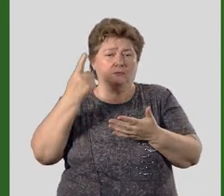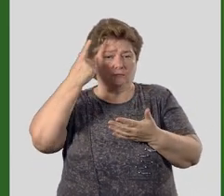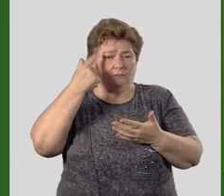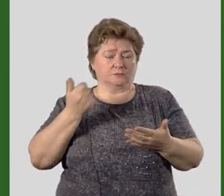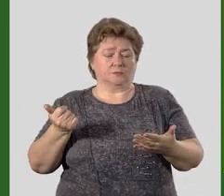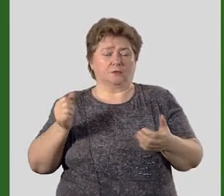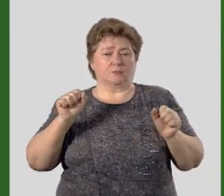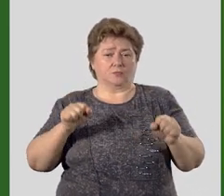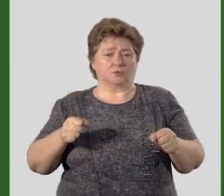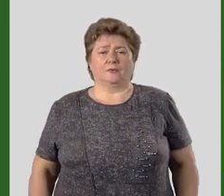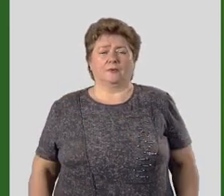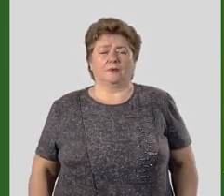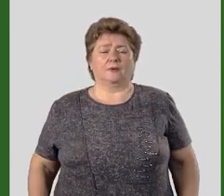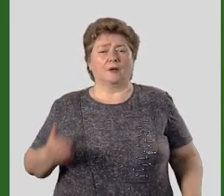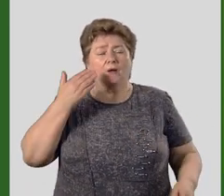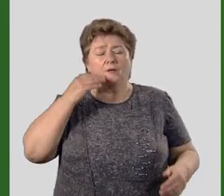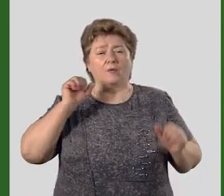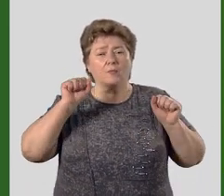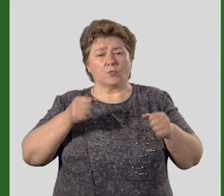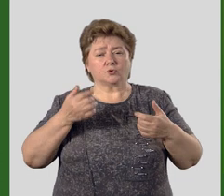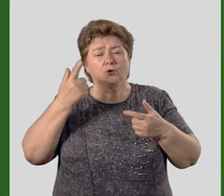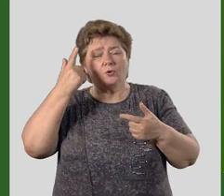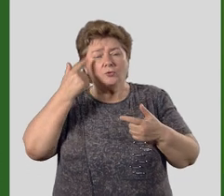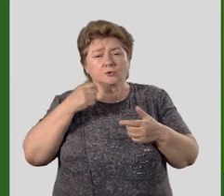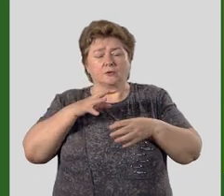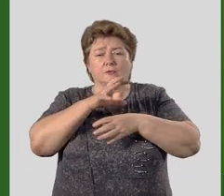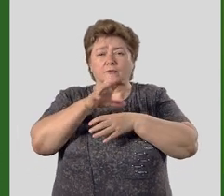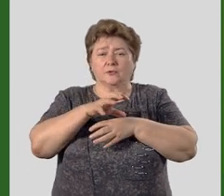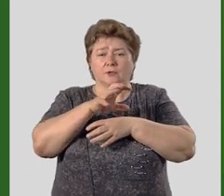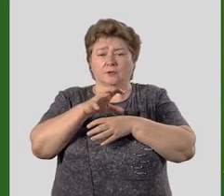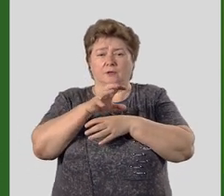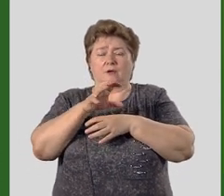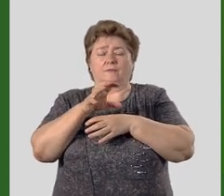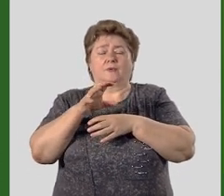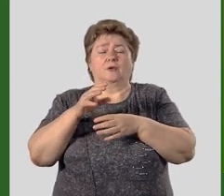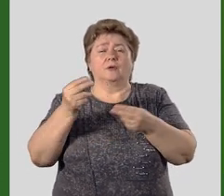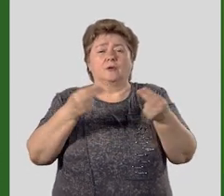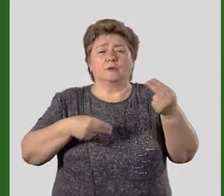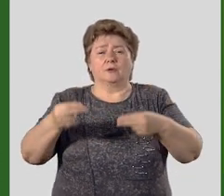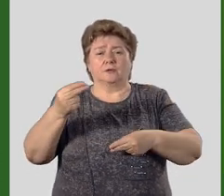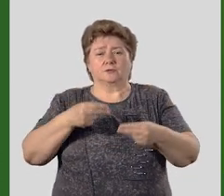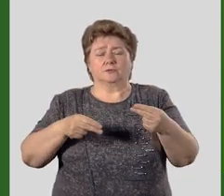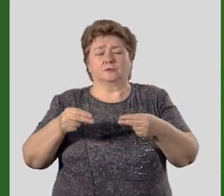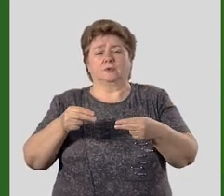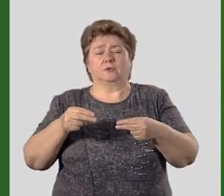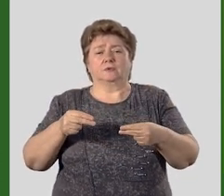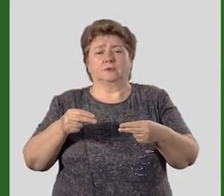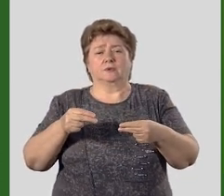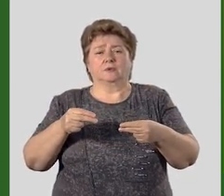узнать. Легко можно узнать на фотографии, на рисунке.